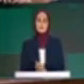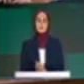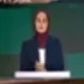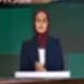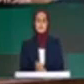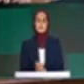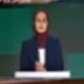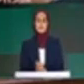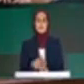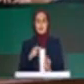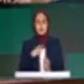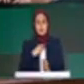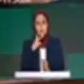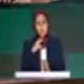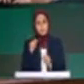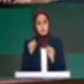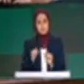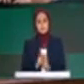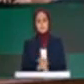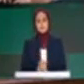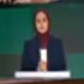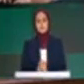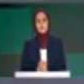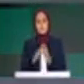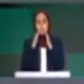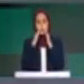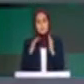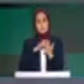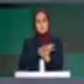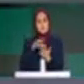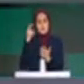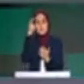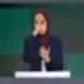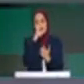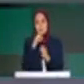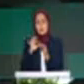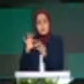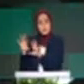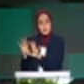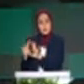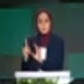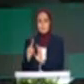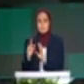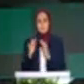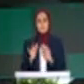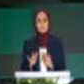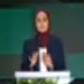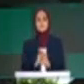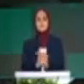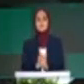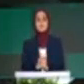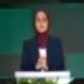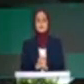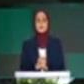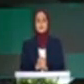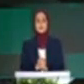تهافت زياده عليها. في نفس الوقت يمكن كان عندنا مشكله اخرى، الاسعار كانت اقل من سعر الجمله في سلع كتيره.